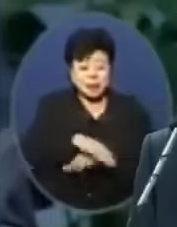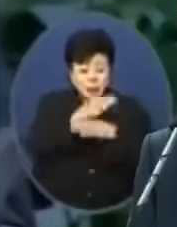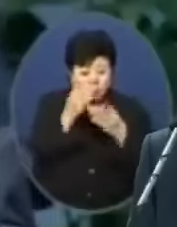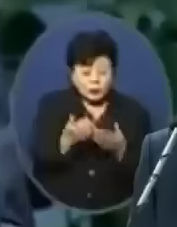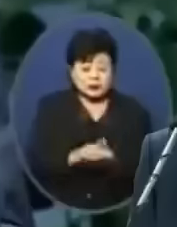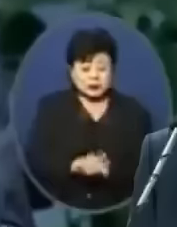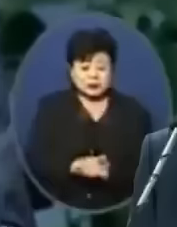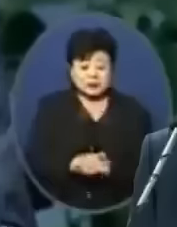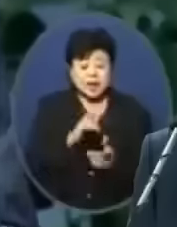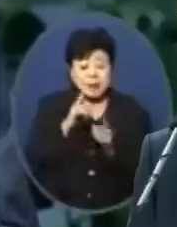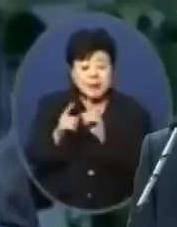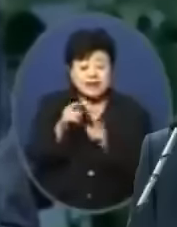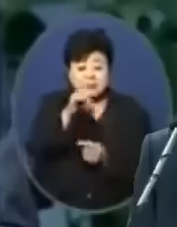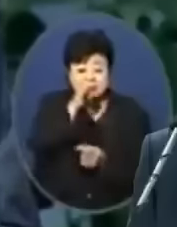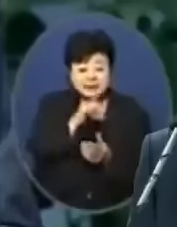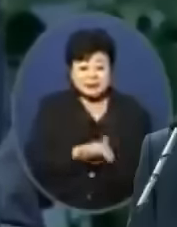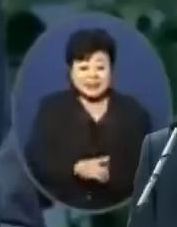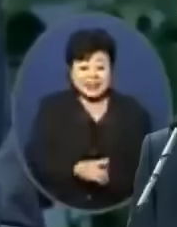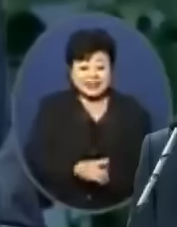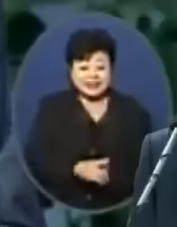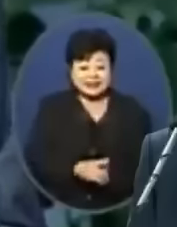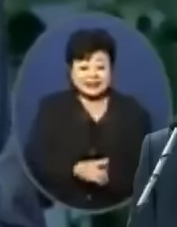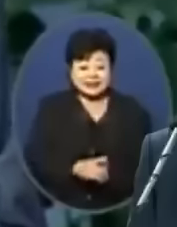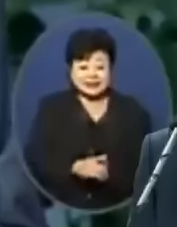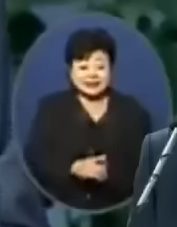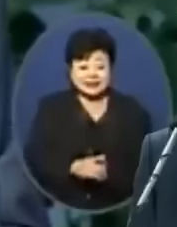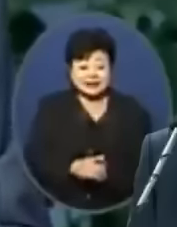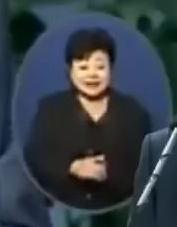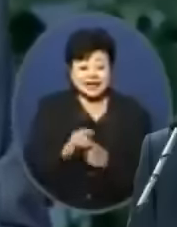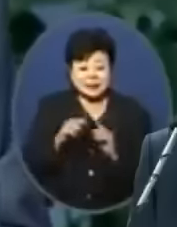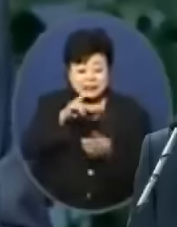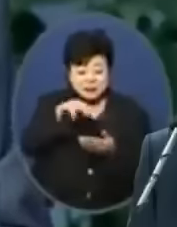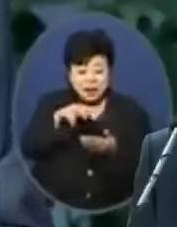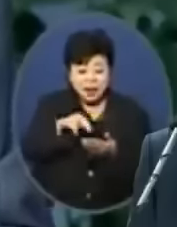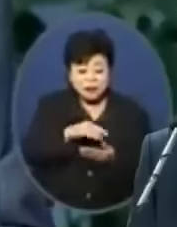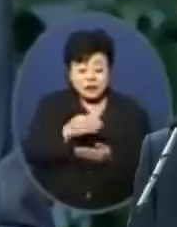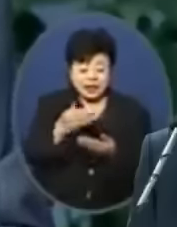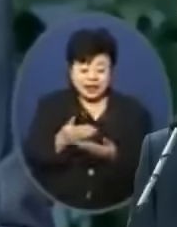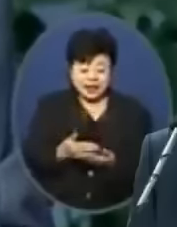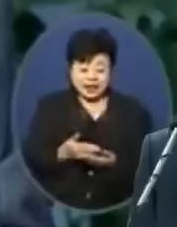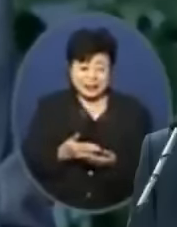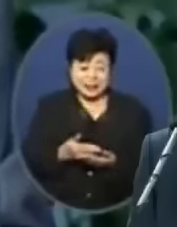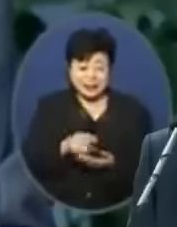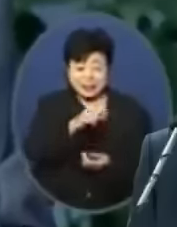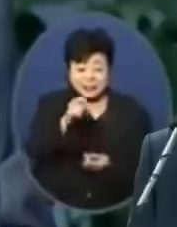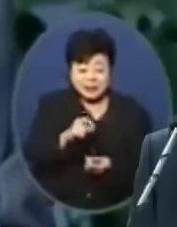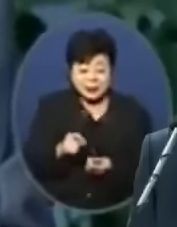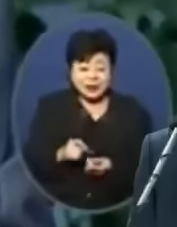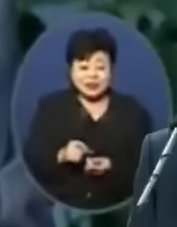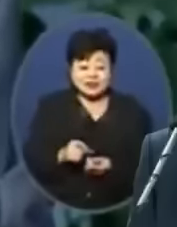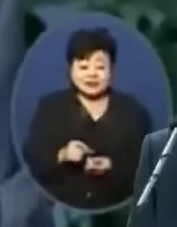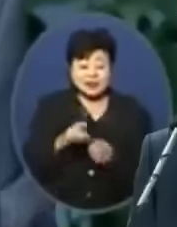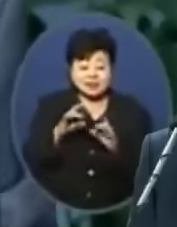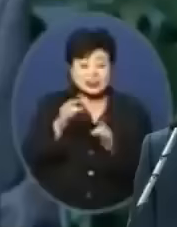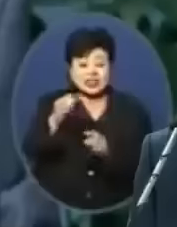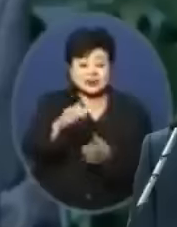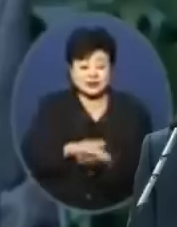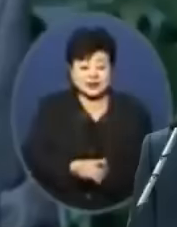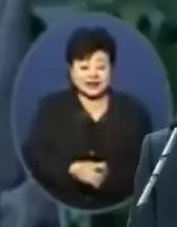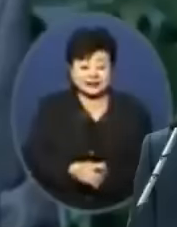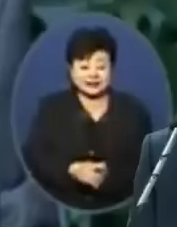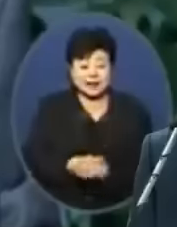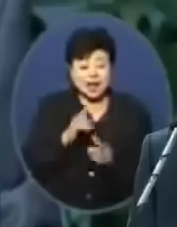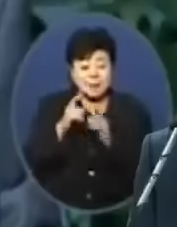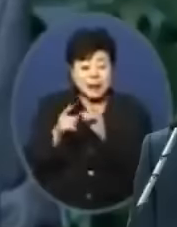것이 어디 있느냐? 말씀에 있는 것입니다. 성경 말씀에 우리에게 기록되어서 전달해 줬는데